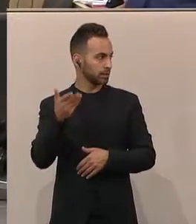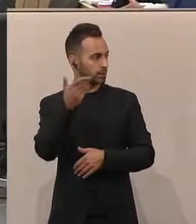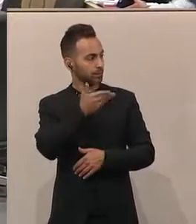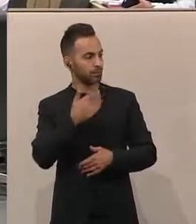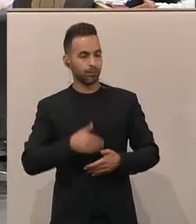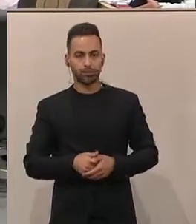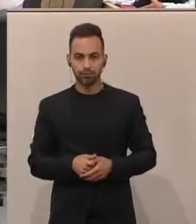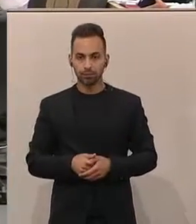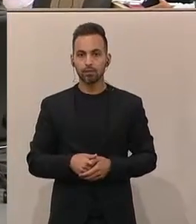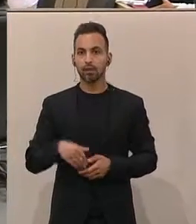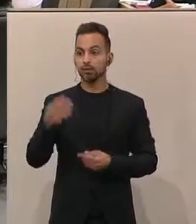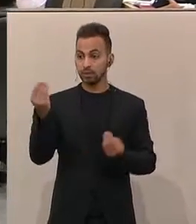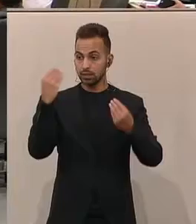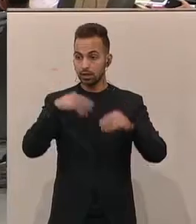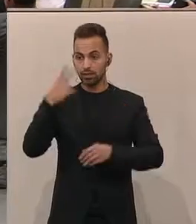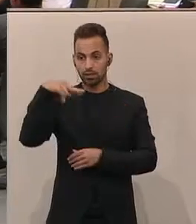hier das